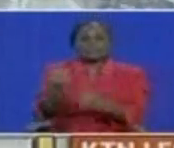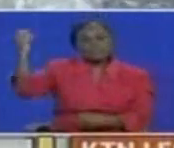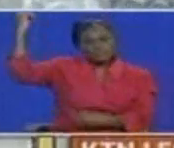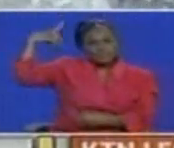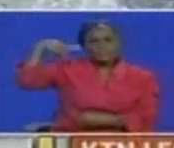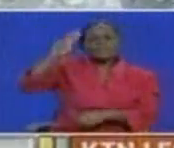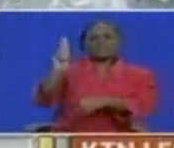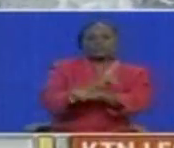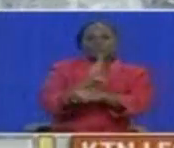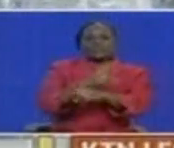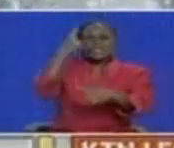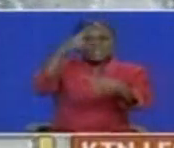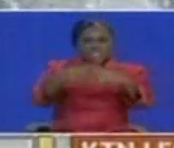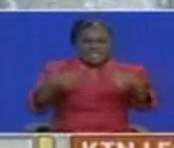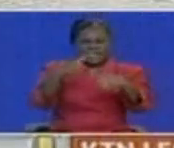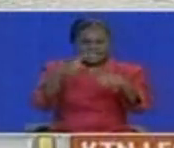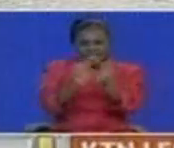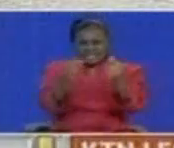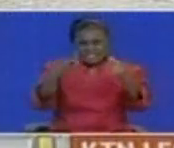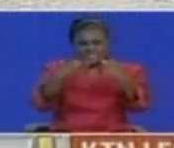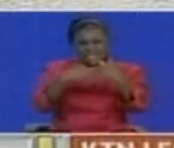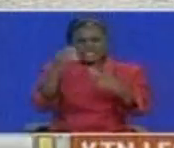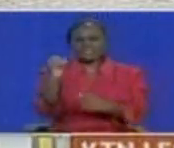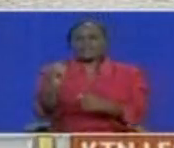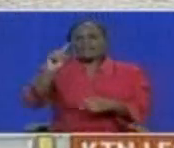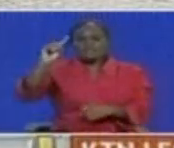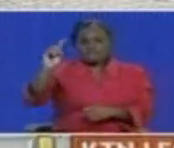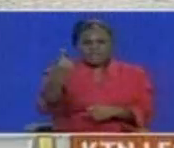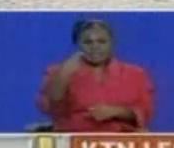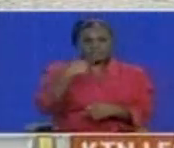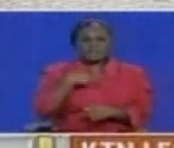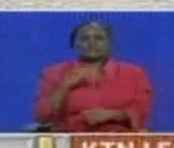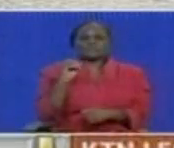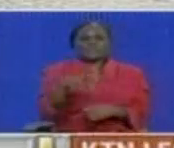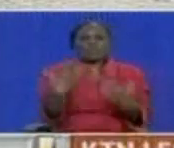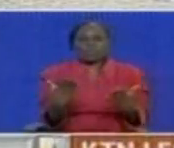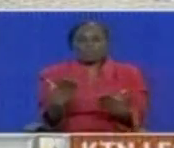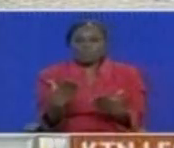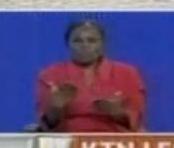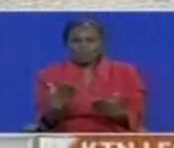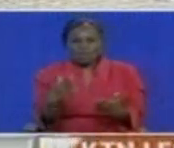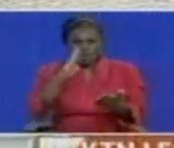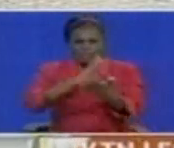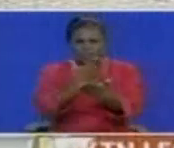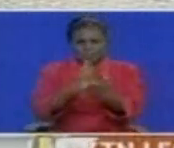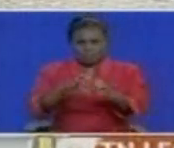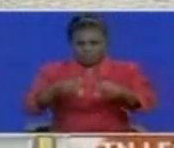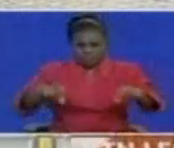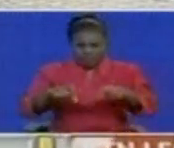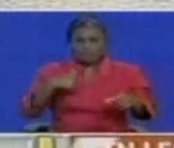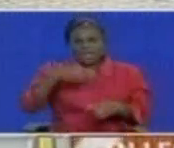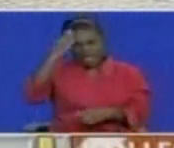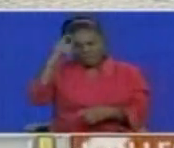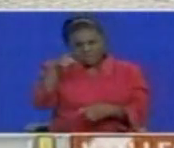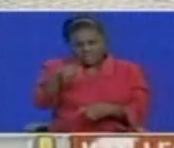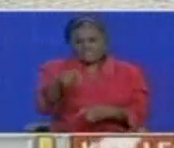amekuwa akitumia tangu miaka ya 80. Kitu ya kwanza niliweka ilikuwa ni viazi tamu na miogo na ikapika, kwa sababu najua hiyo